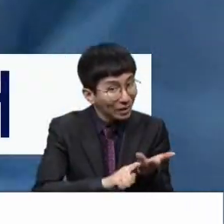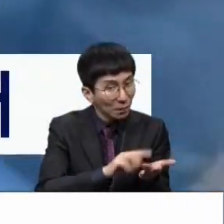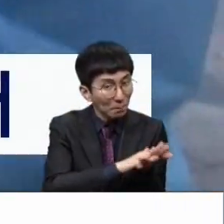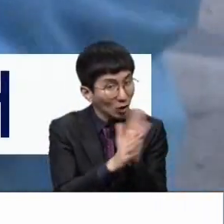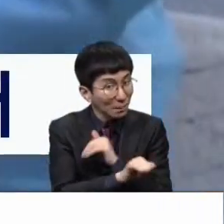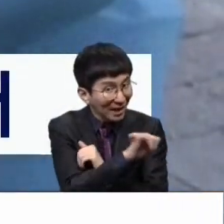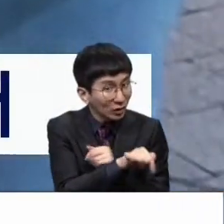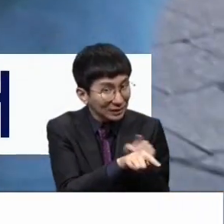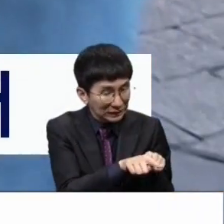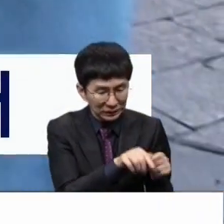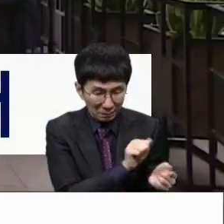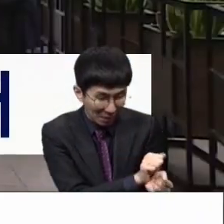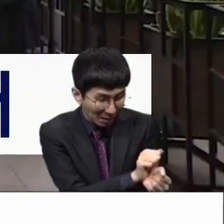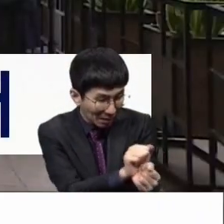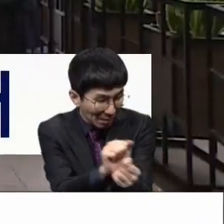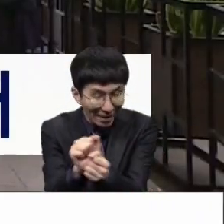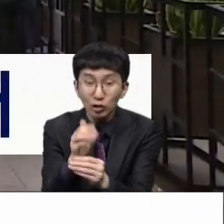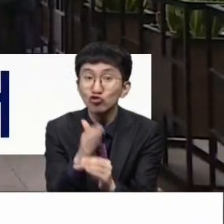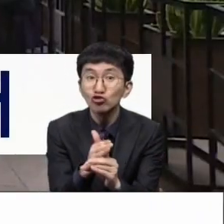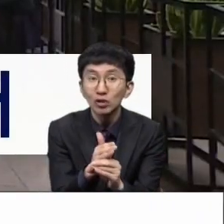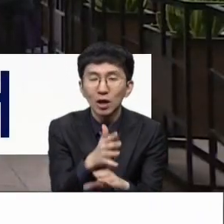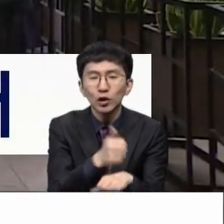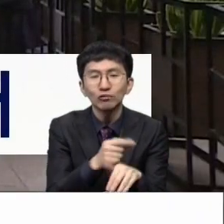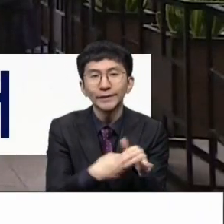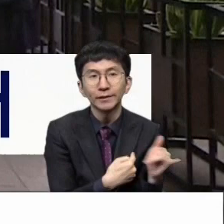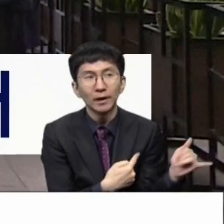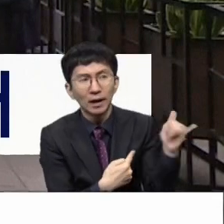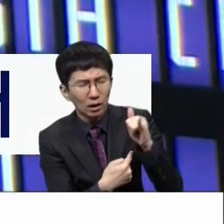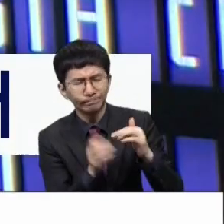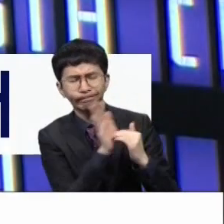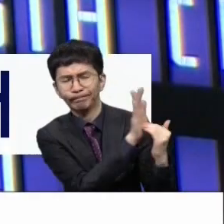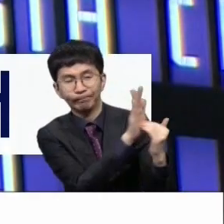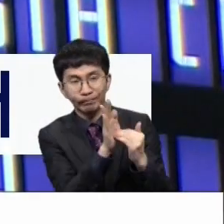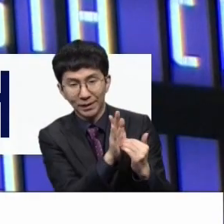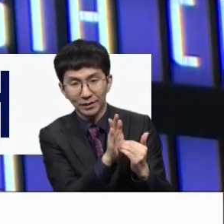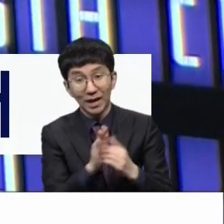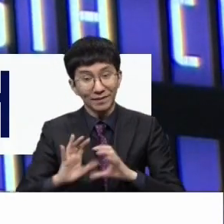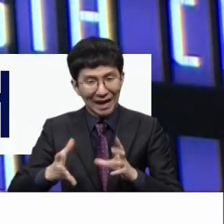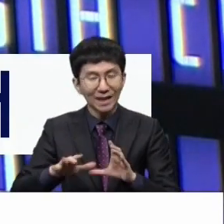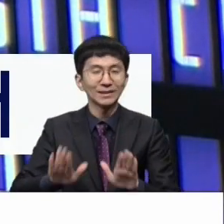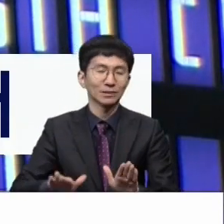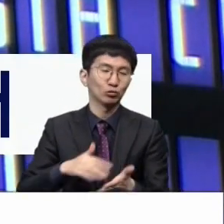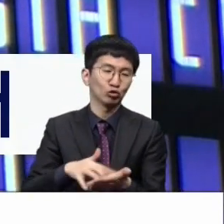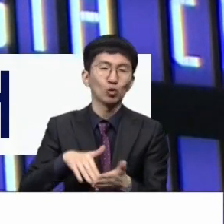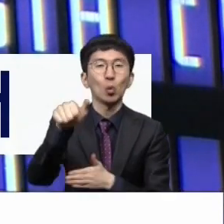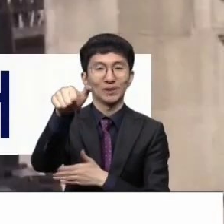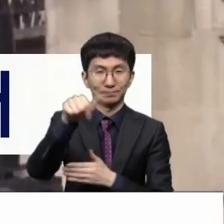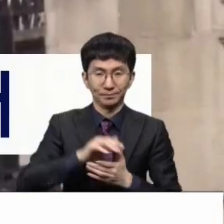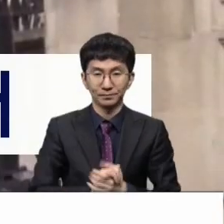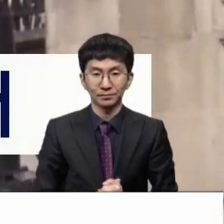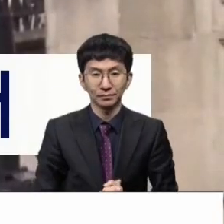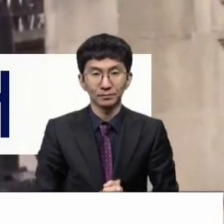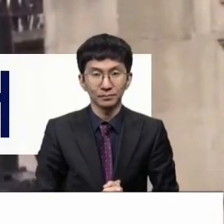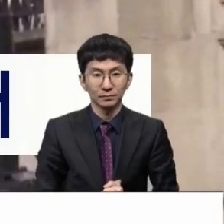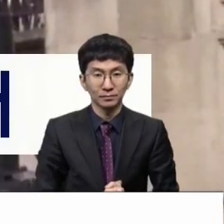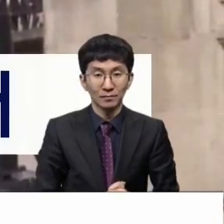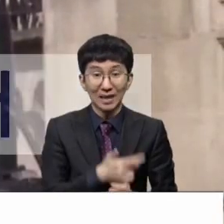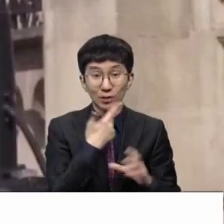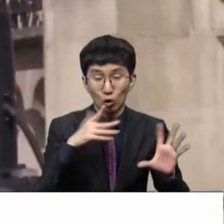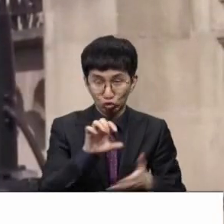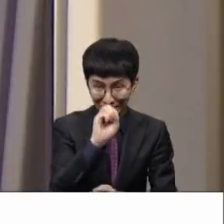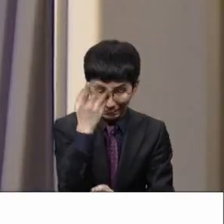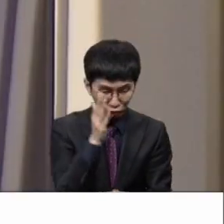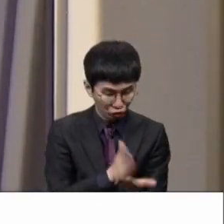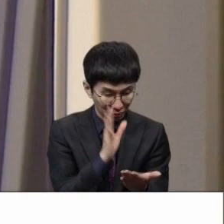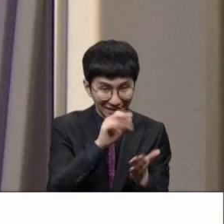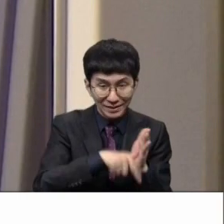변이 바이러스가 확산하면서 영국발 여객기의 입국을 막는 나라는 50여 개국으로 늘었습니다. 영국 언론들은